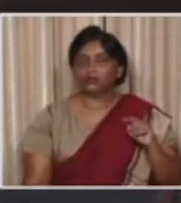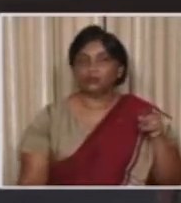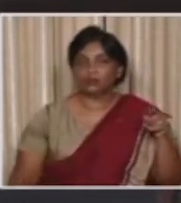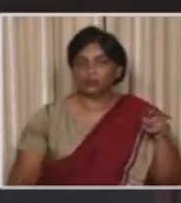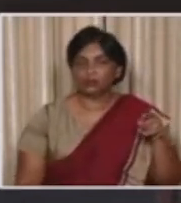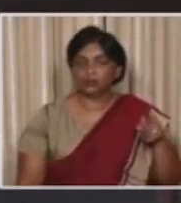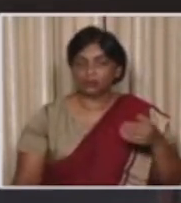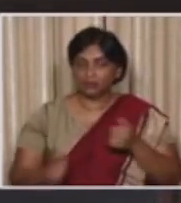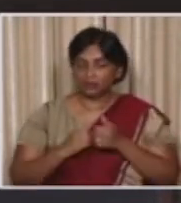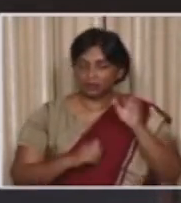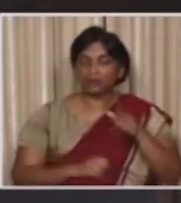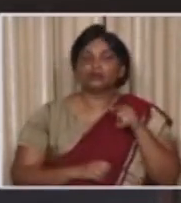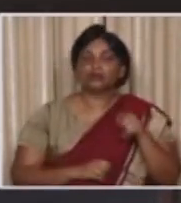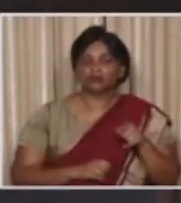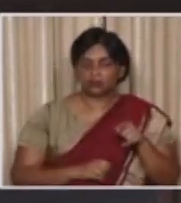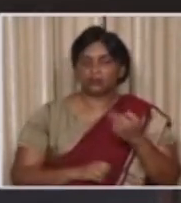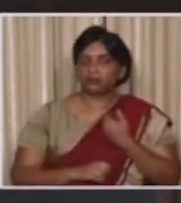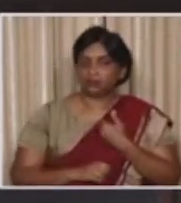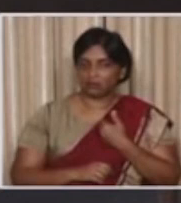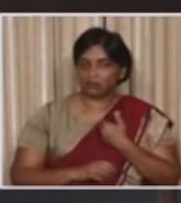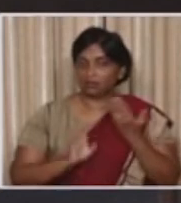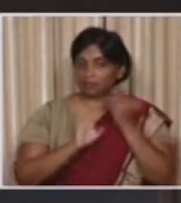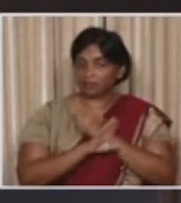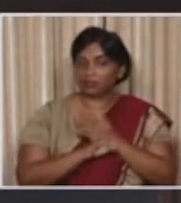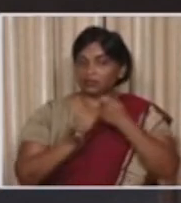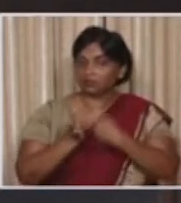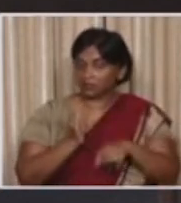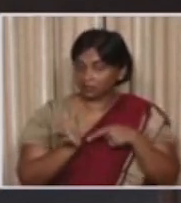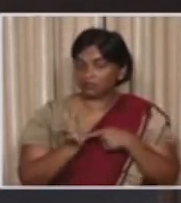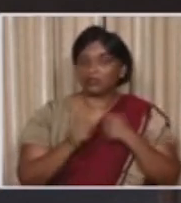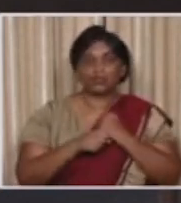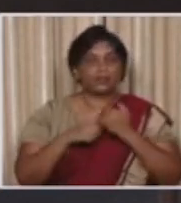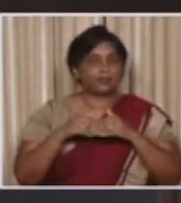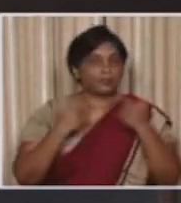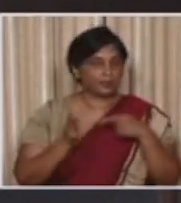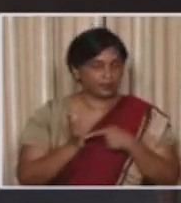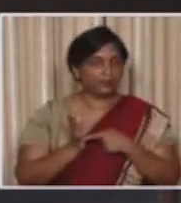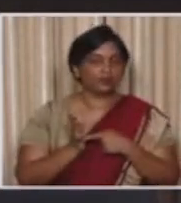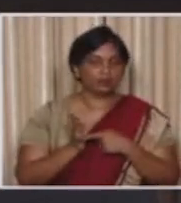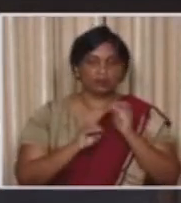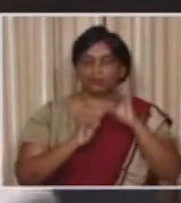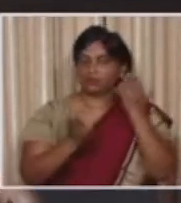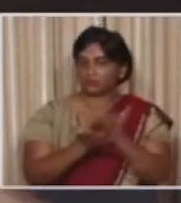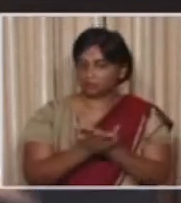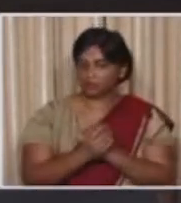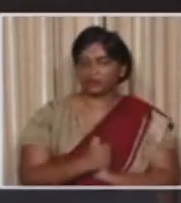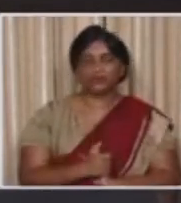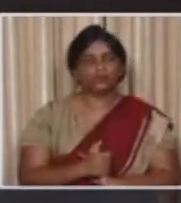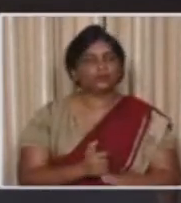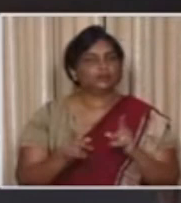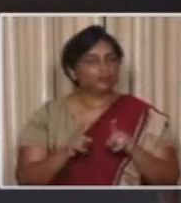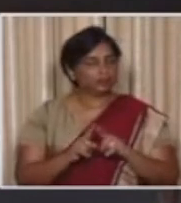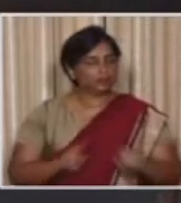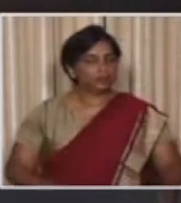මේක කරනකොට මම කියනවා මේ තියෙන්නේ අපි එදා අත්සන් කරපු ගැසට් නිවේදනය. මම මේක සභාගත කරනවා. ඒ